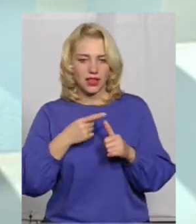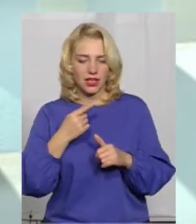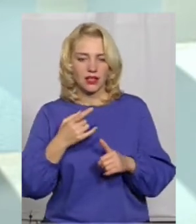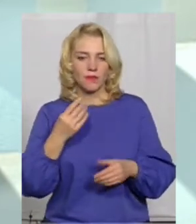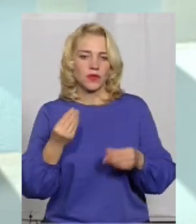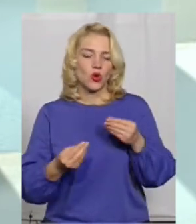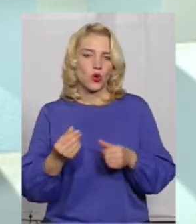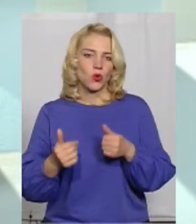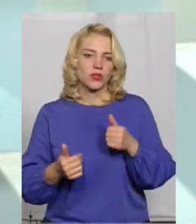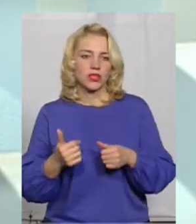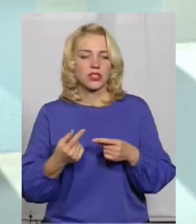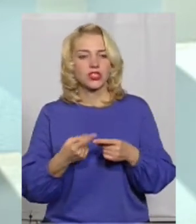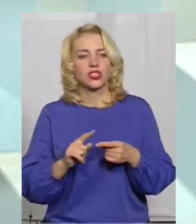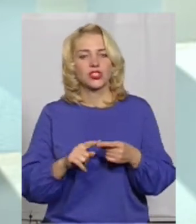зараз